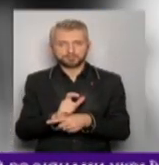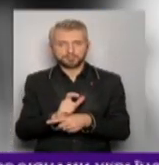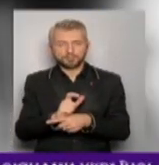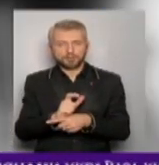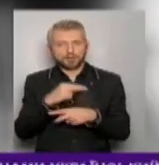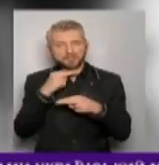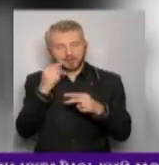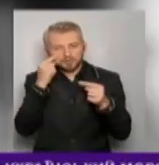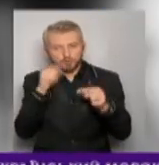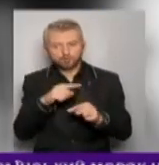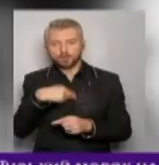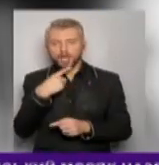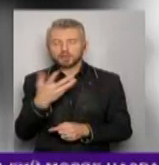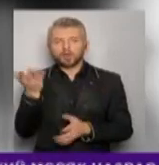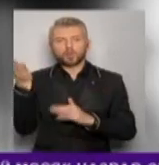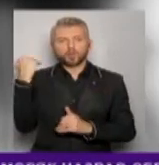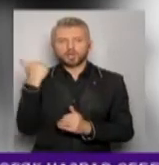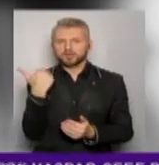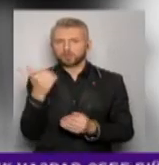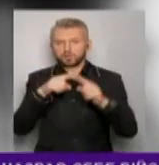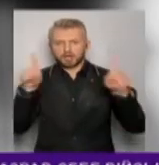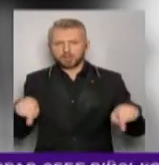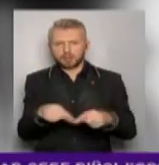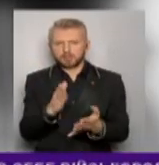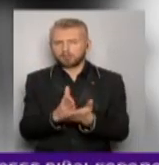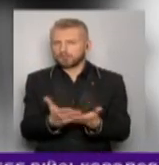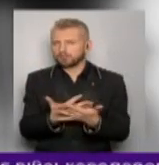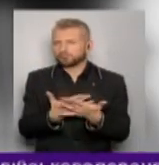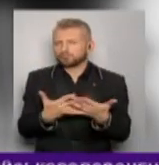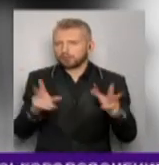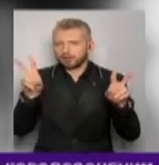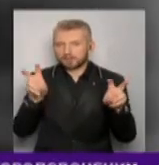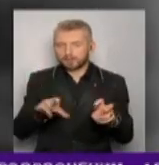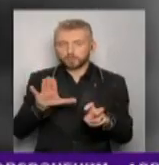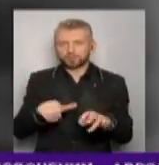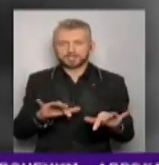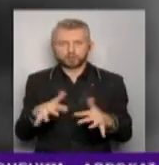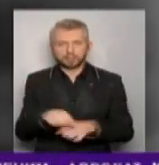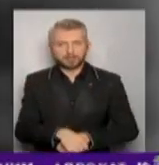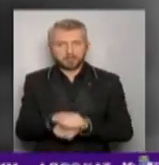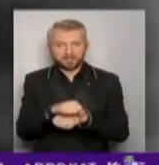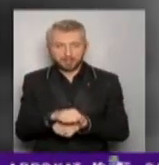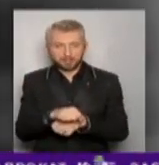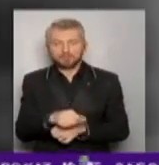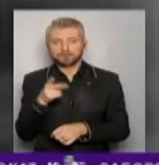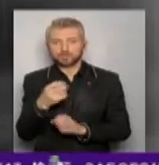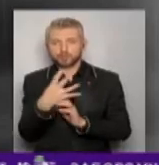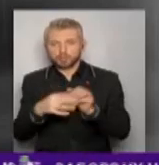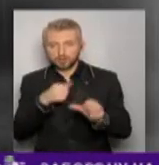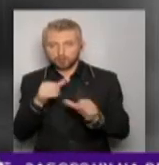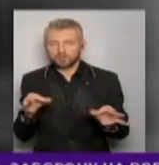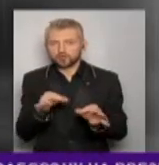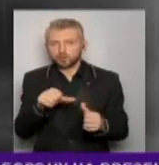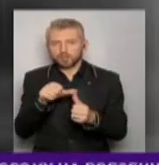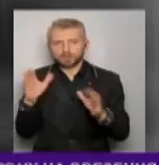сконцентровано. Каже, колись його плакати мали набагато ширшу тематику, та от після подій на Майдані в 14-му вже ніщо, крім долі